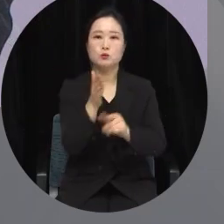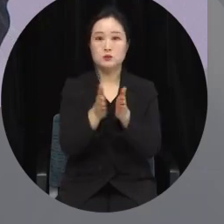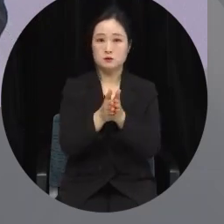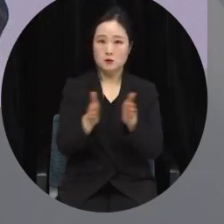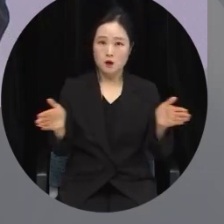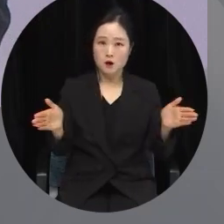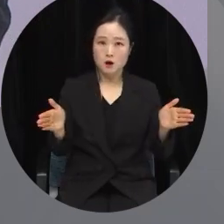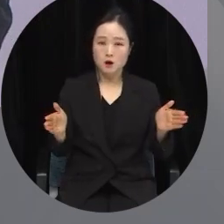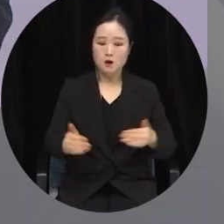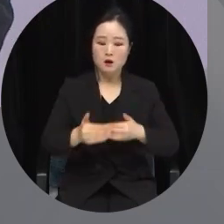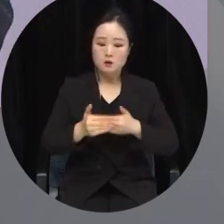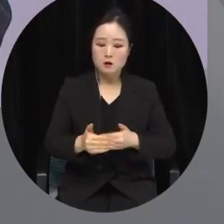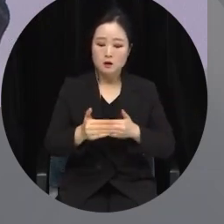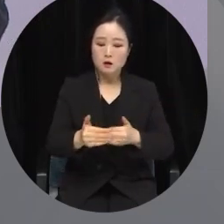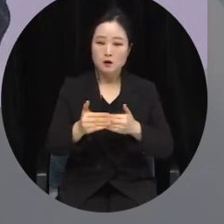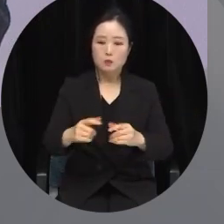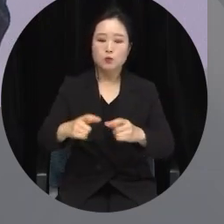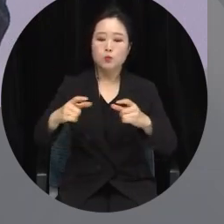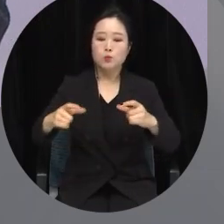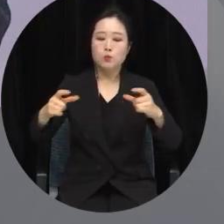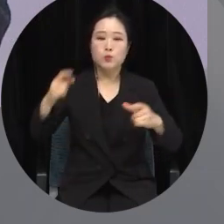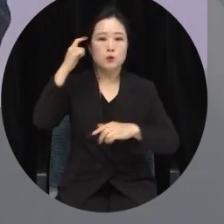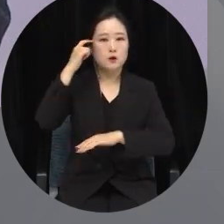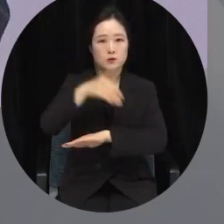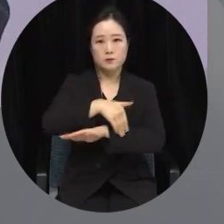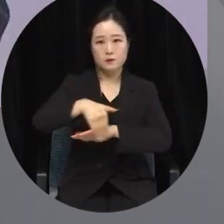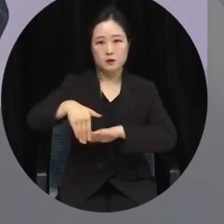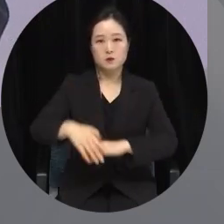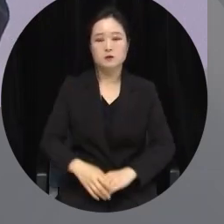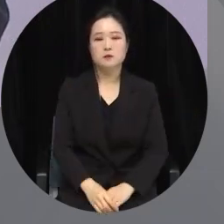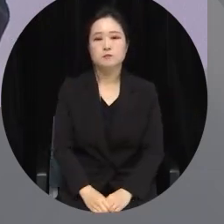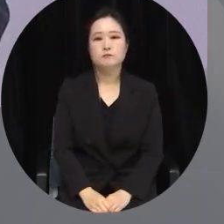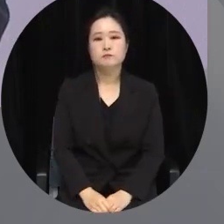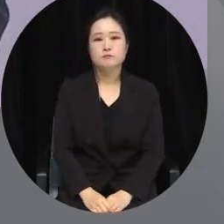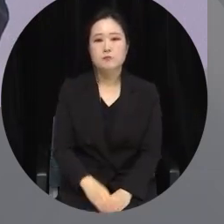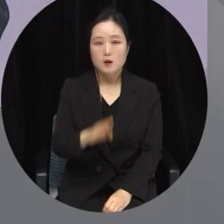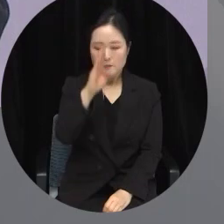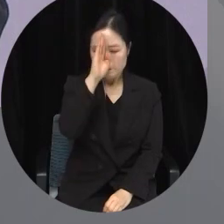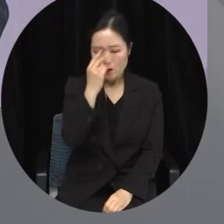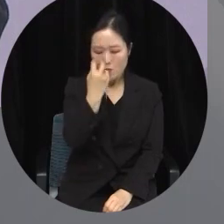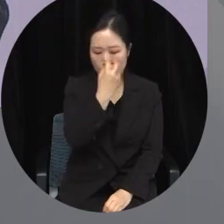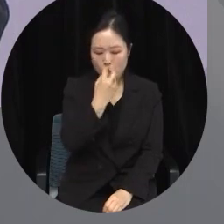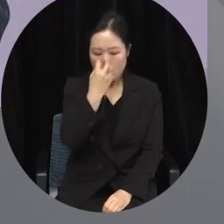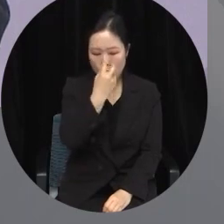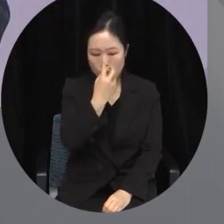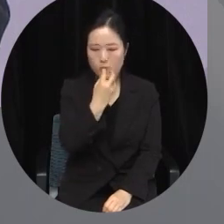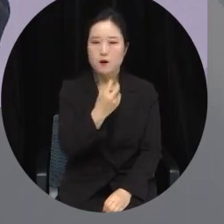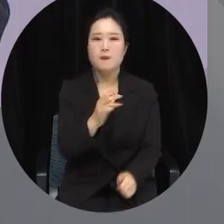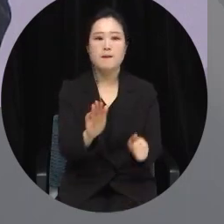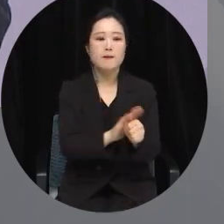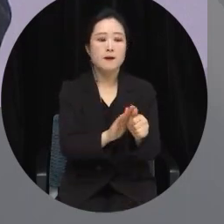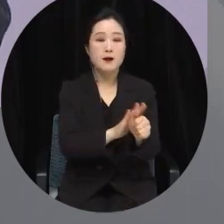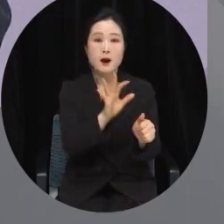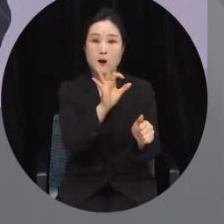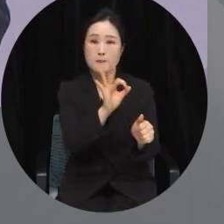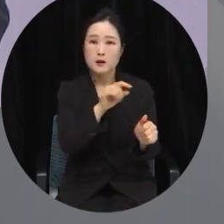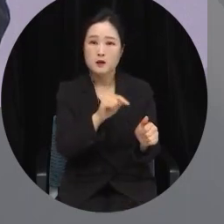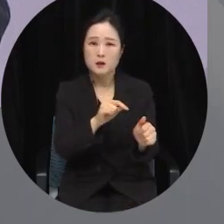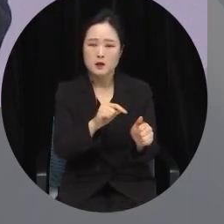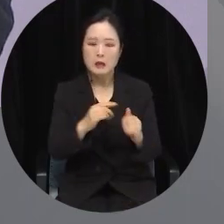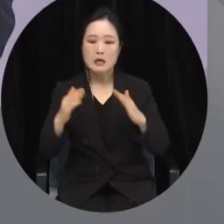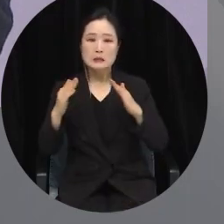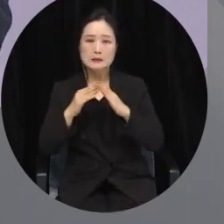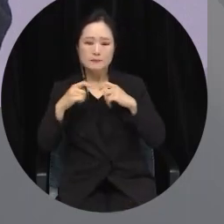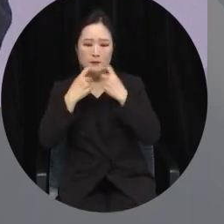단계적으로 높여나간다는 말씀을 드리겠고요. 그리고 이미 간병비가 더 이상 그 가정이 감당할 수